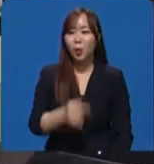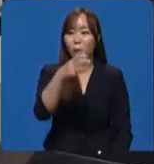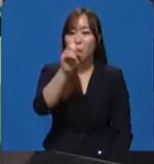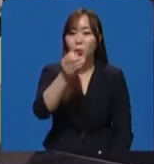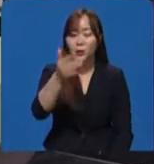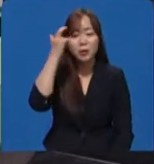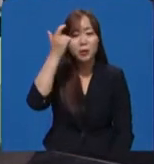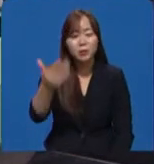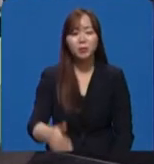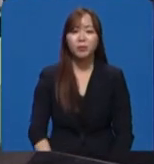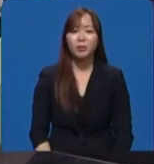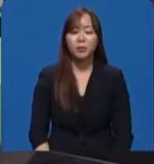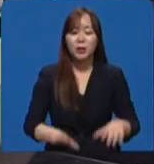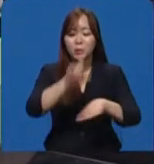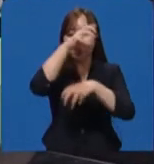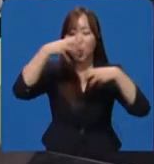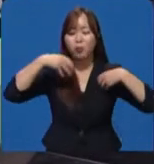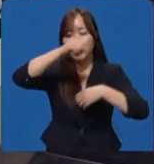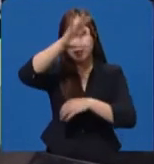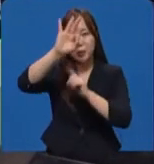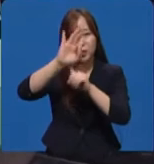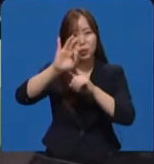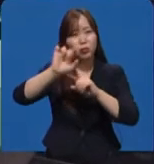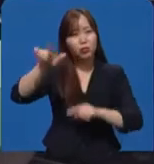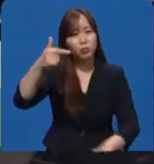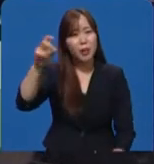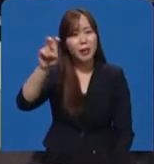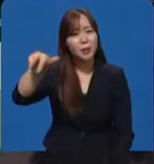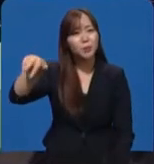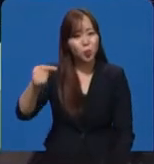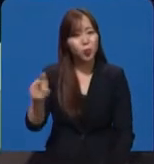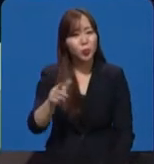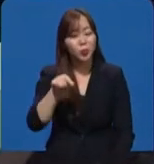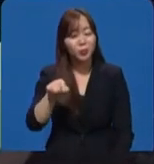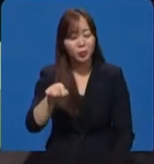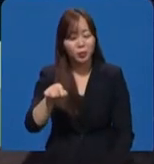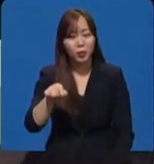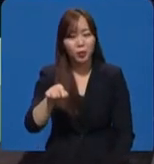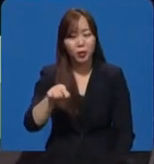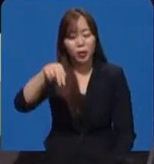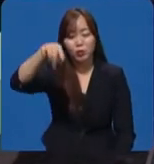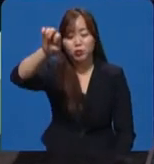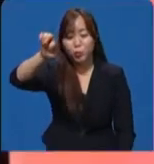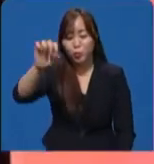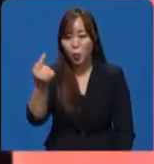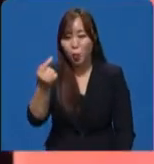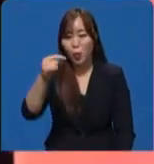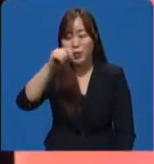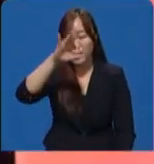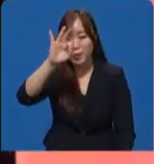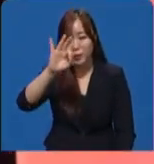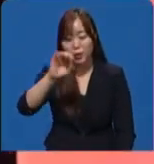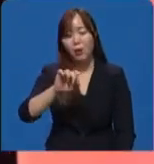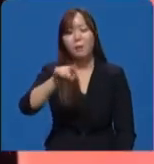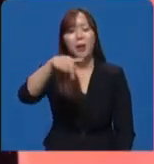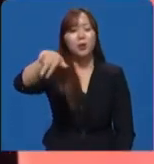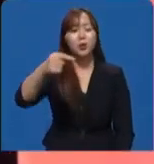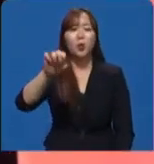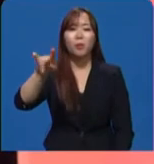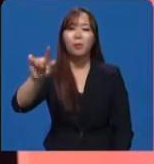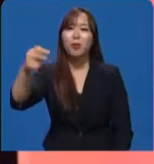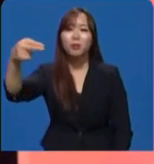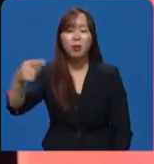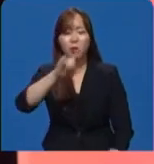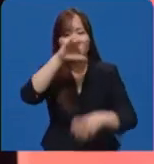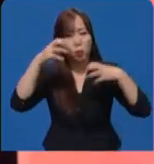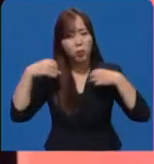질문. 지금 정부 예산이 한 620조 되죠. 네네. 아, 이 슈퍼 예산이라고 하는데 이 100조 펀드가 정부 재원에서